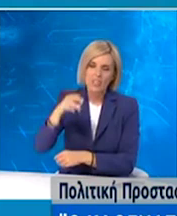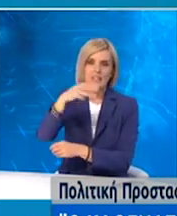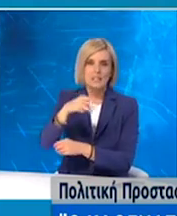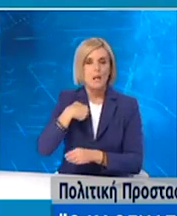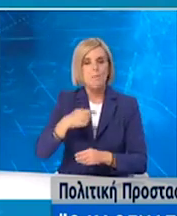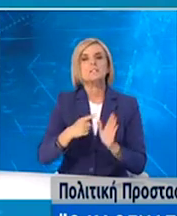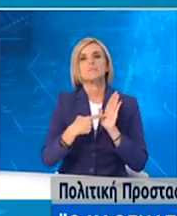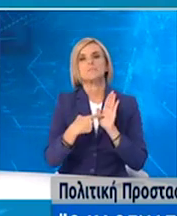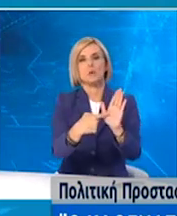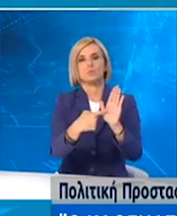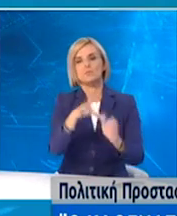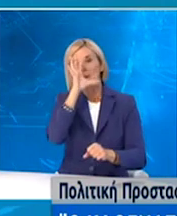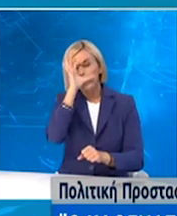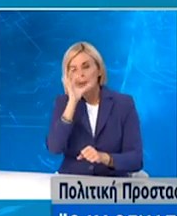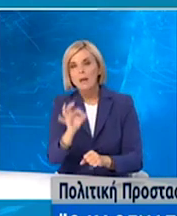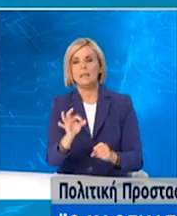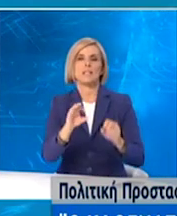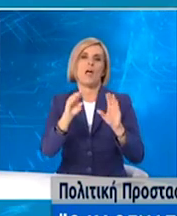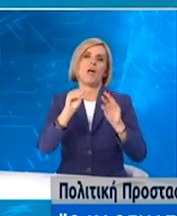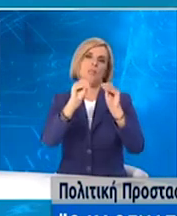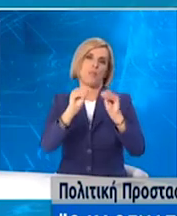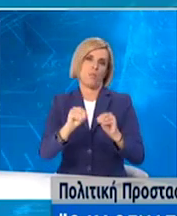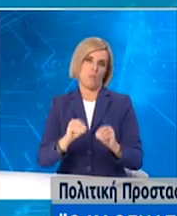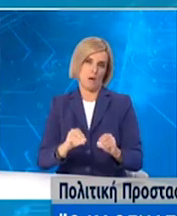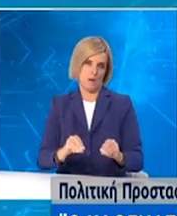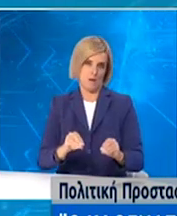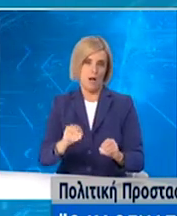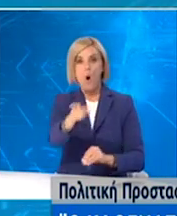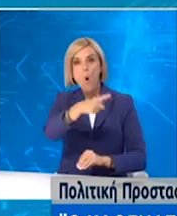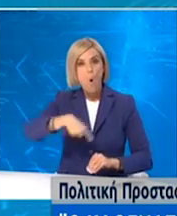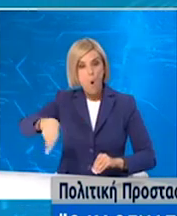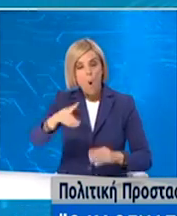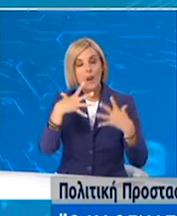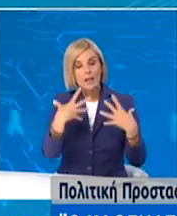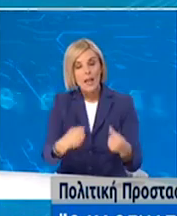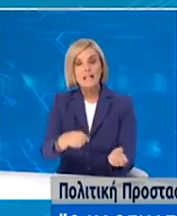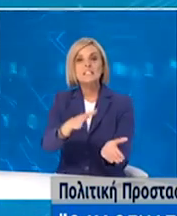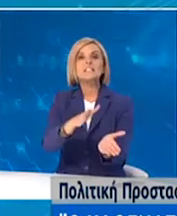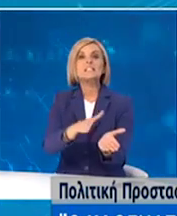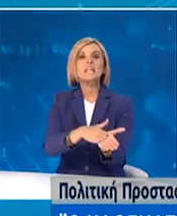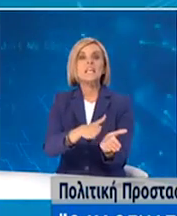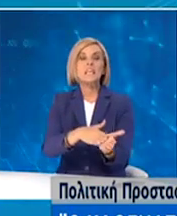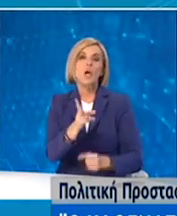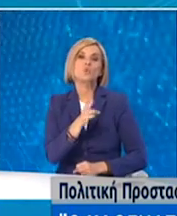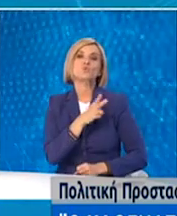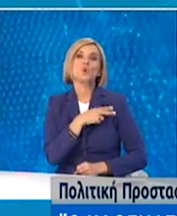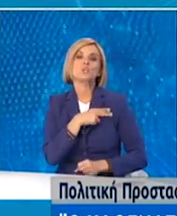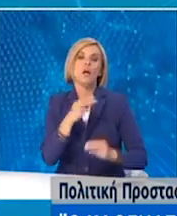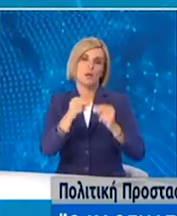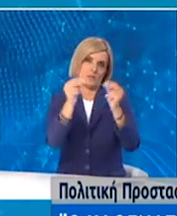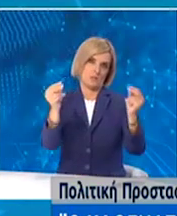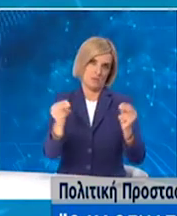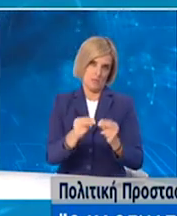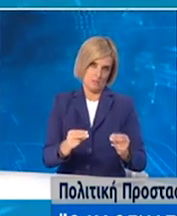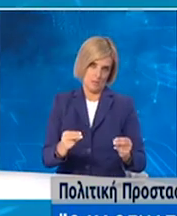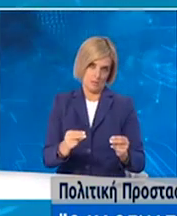εσείς οι οποίοι καλύπτετε με ζήλο, με καθημερινή προσπάθεια το ρεπορτάζ, να έχετε όλα εκείνα τα στοιχεία για να μπορείτε να βγάλετε συγκεκριμένα συμπεράσματα.